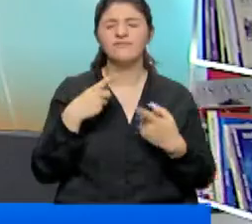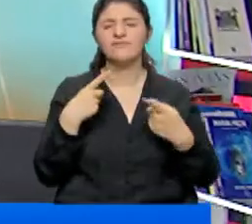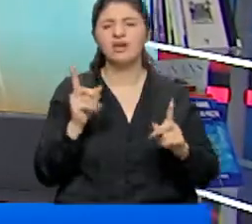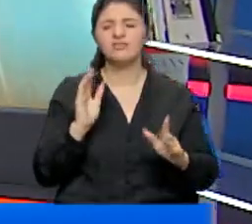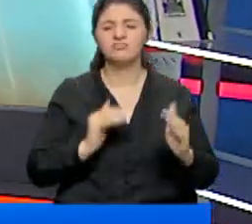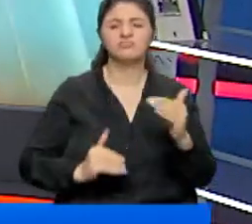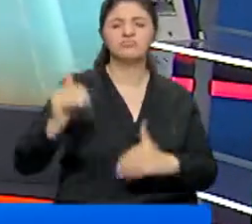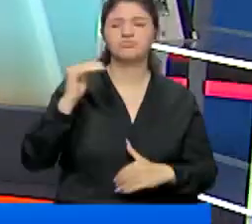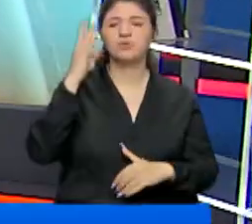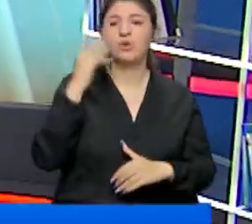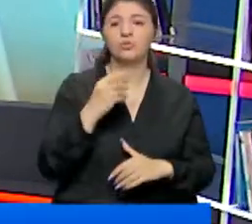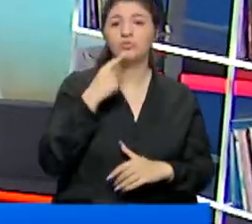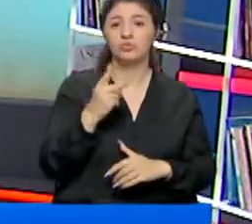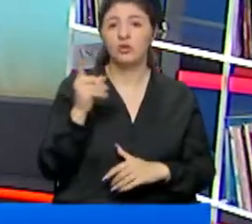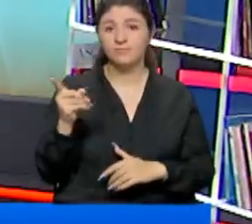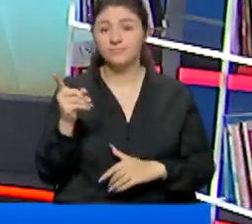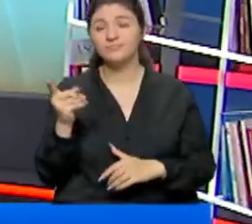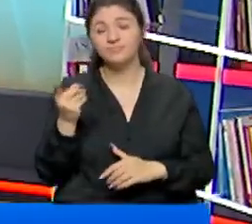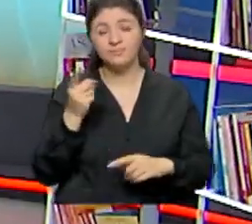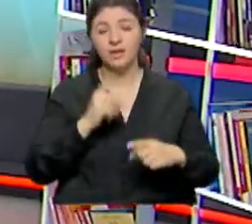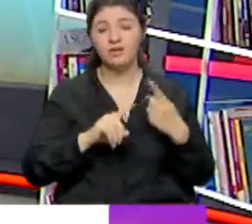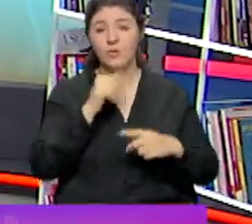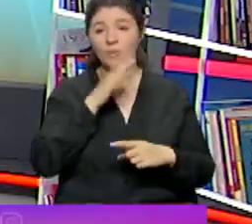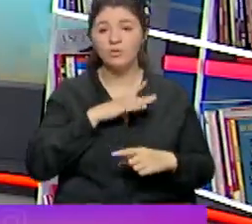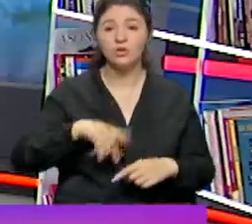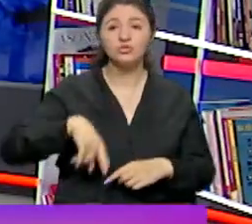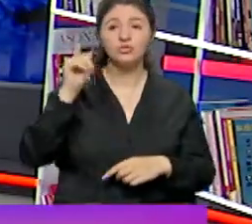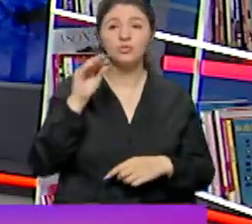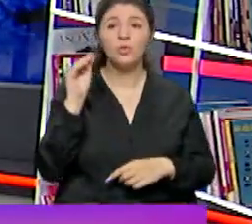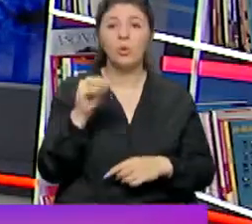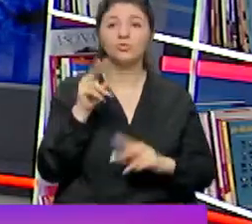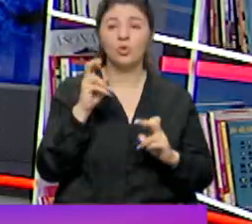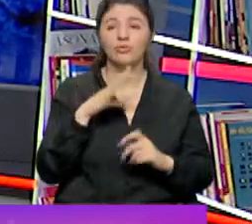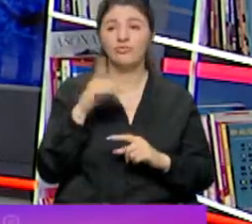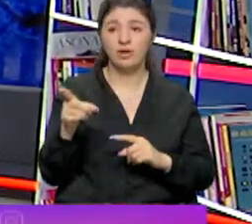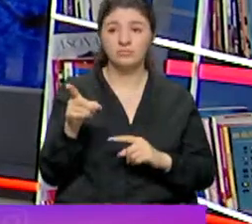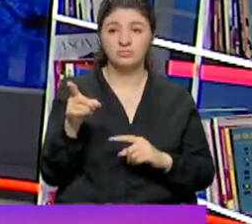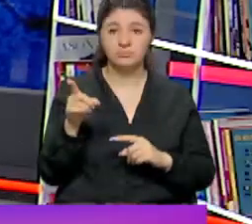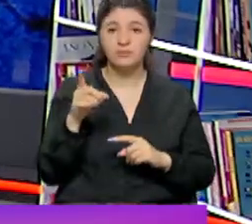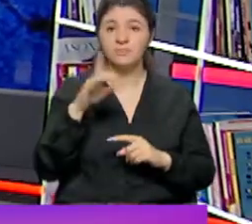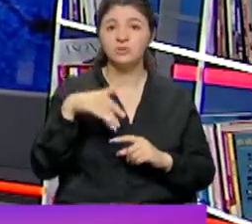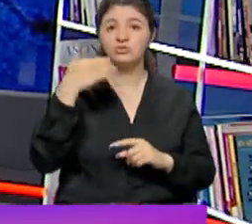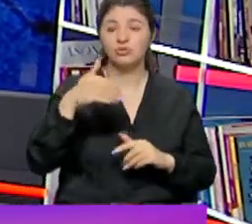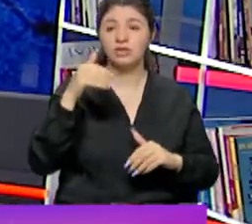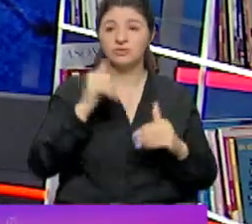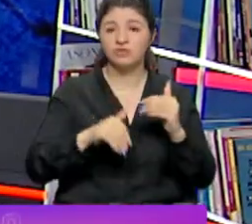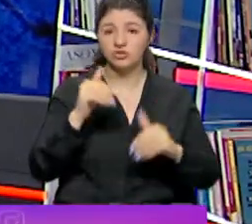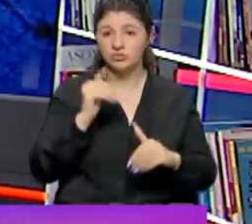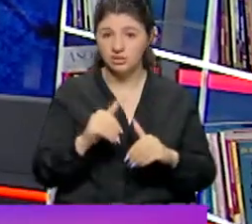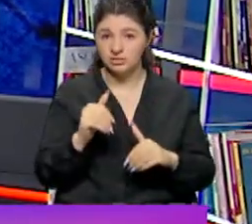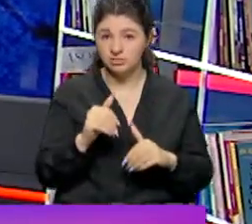farkla geçer iddiasında Ümit Özdağ Kılıçdaroğlu gündeme taşıdığı mesele bir sonraki